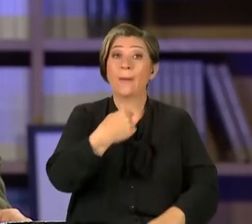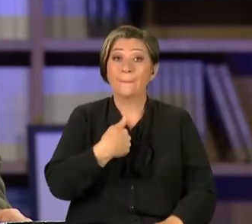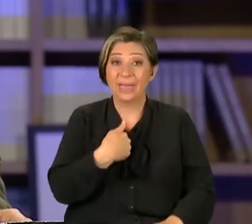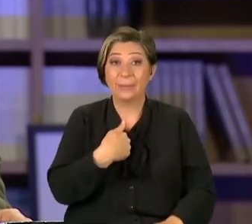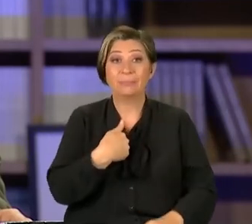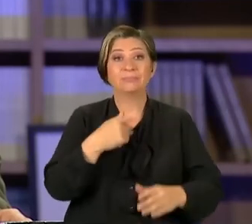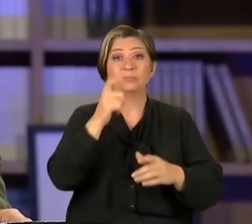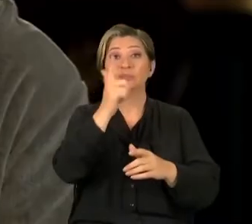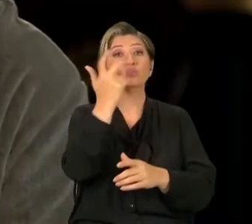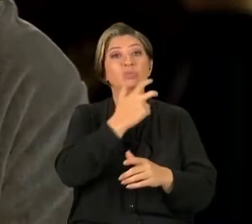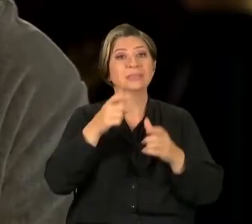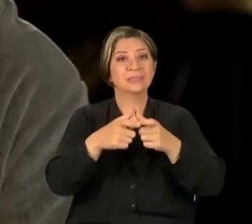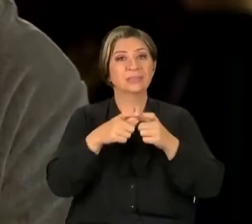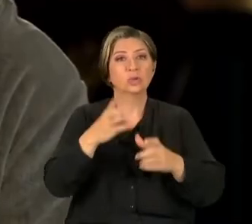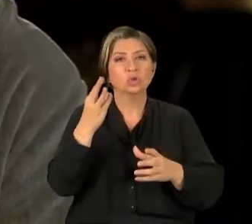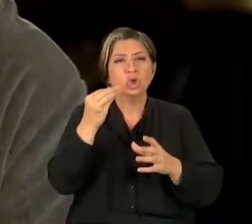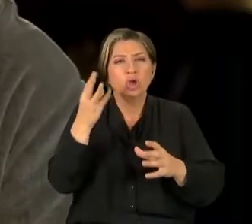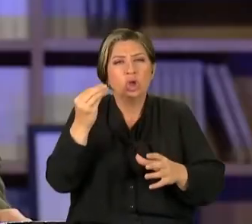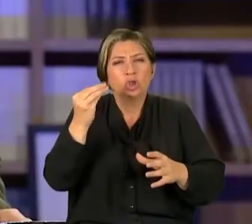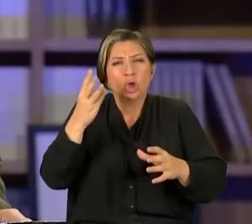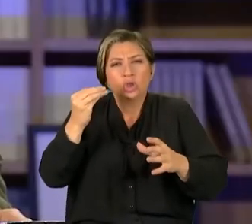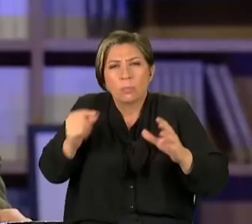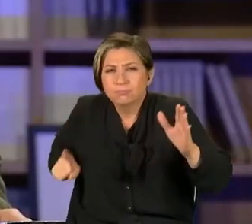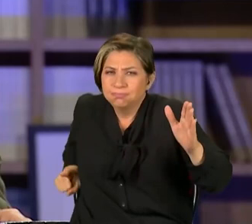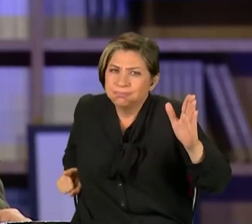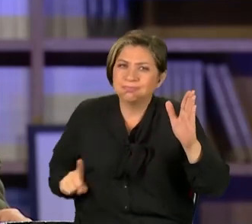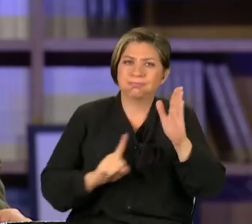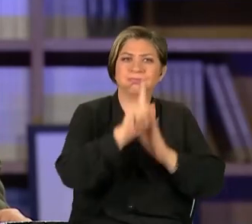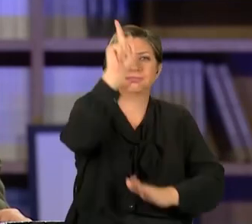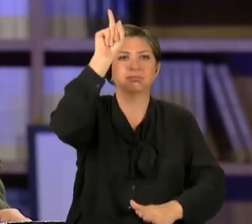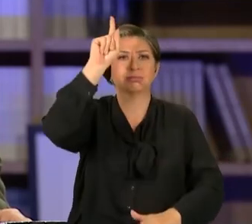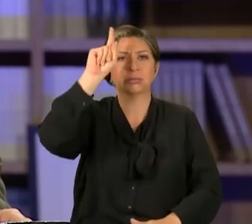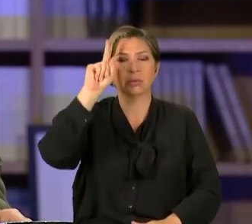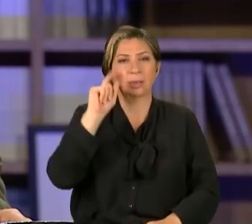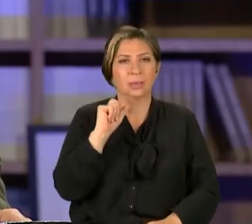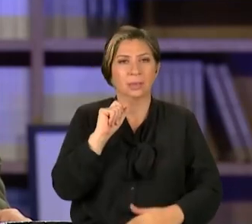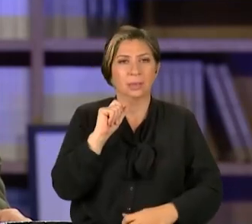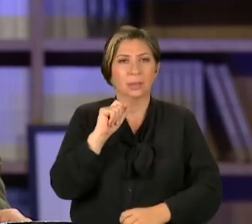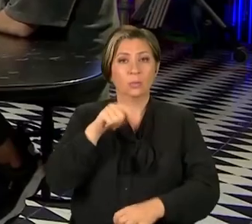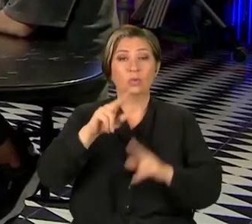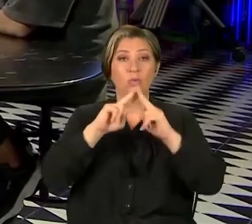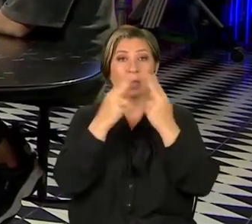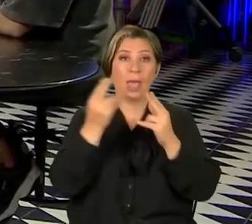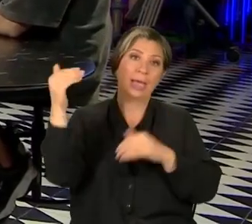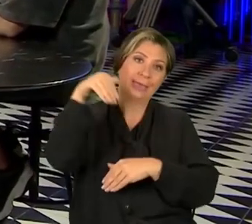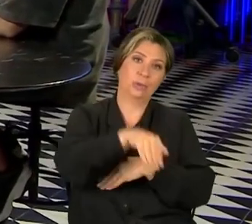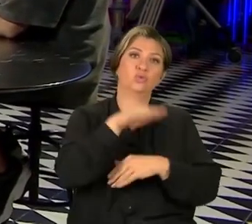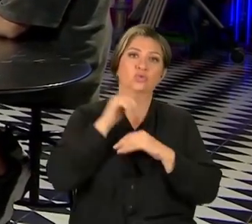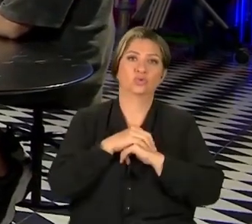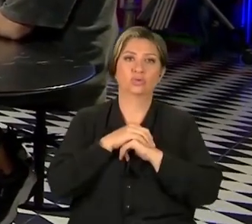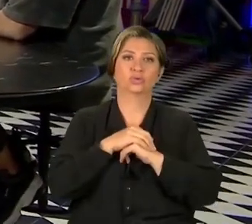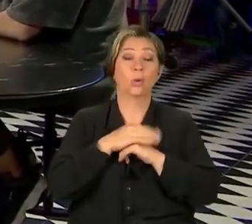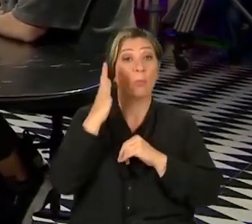adlı single'ın çok çok çok çok çok çok çok çok çok izlenmesiyle bu dünyaya geliyorsun